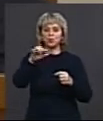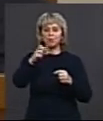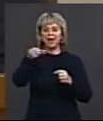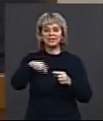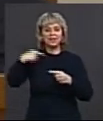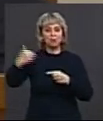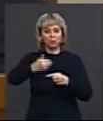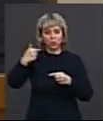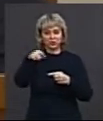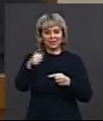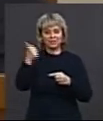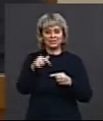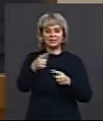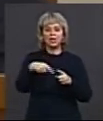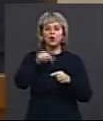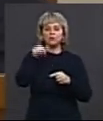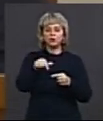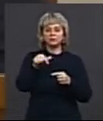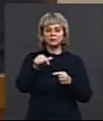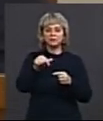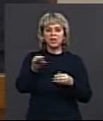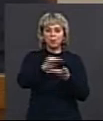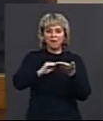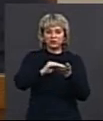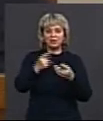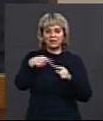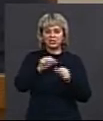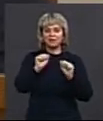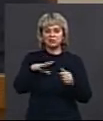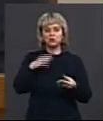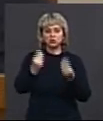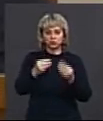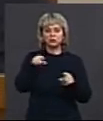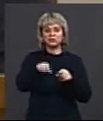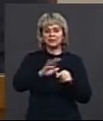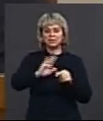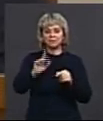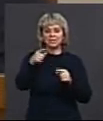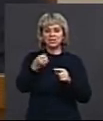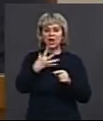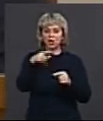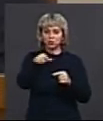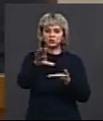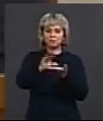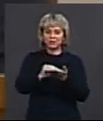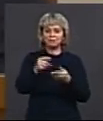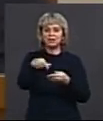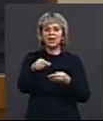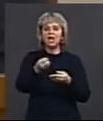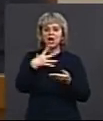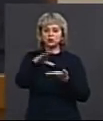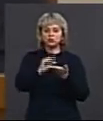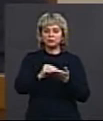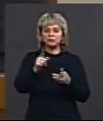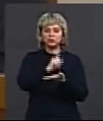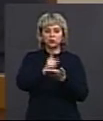неделе. Ну, повторили. Это, возможно, шутка, но тем не менее, это хорошие примеры. Хорошие